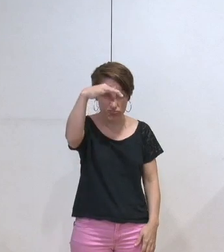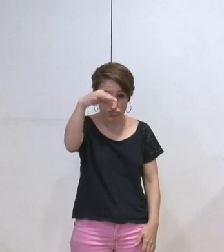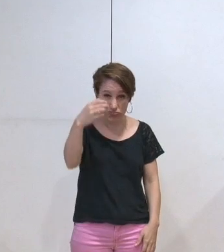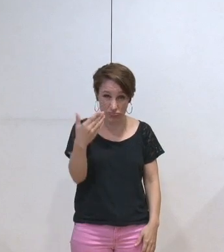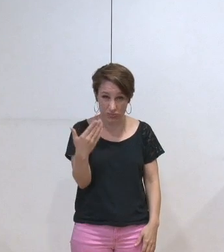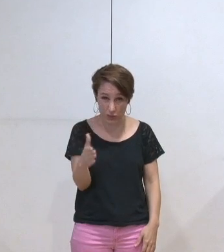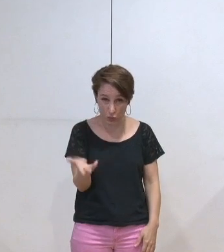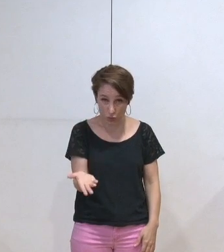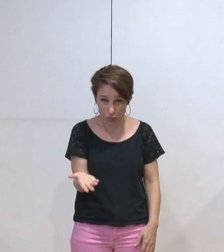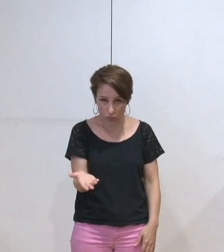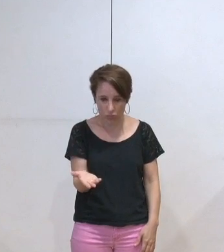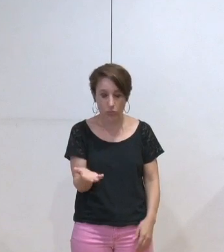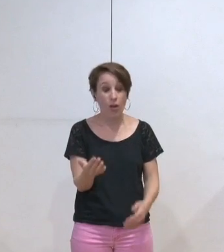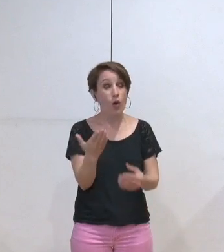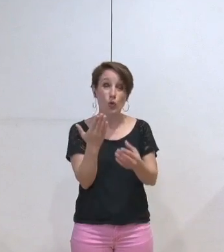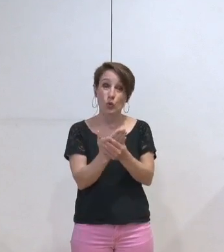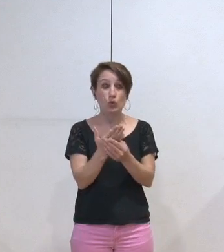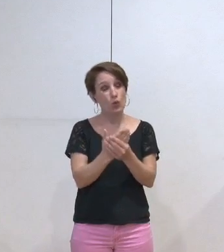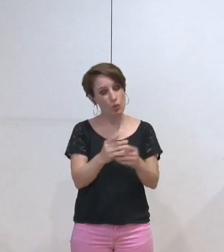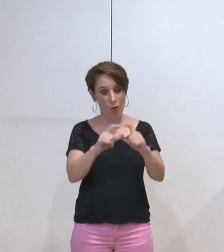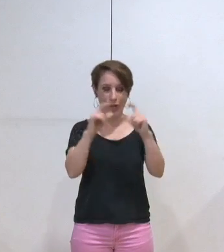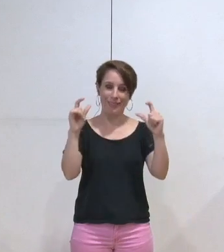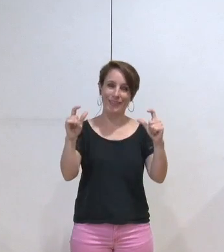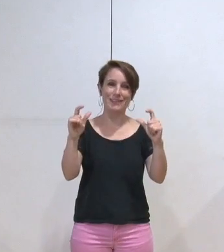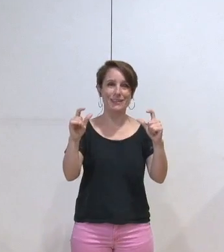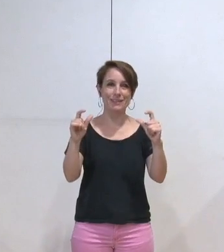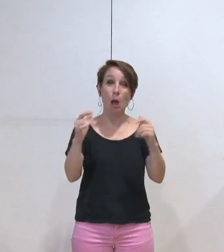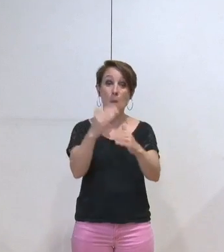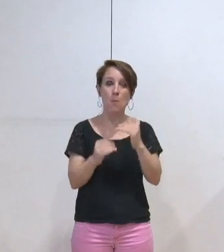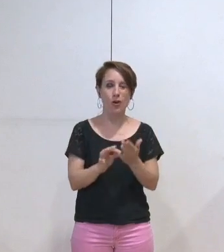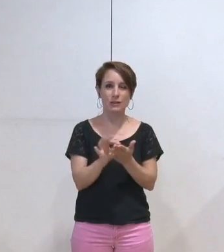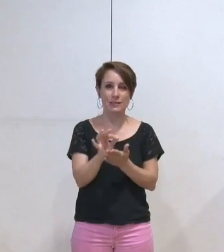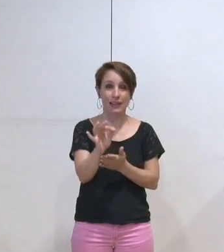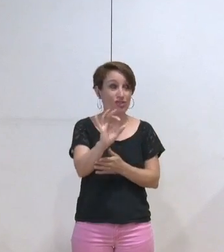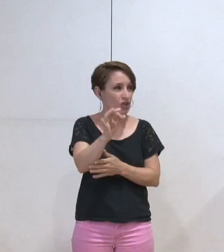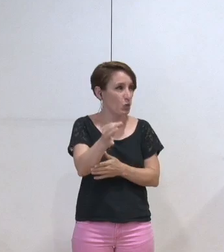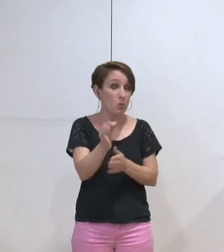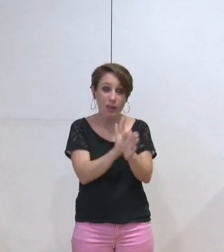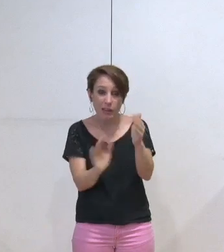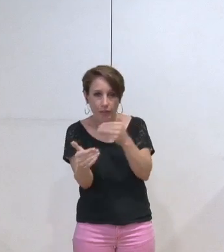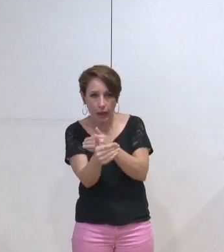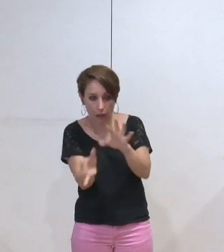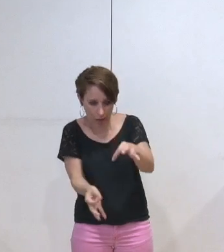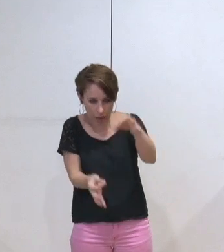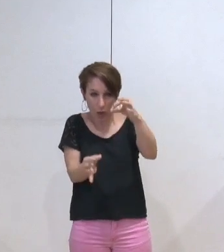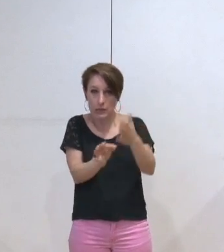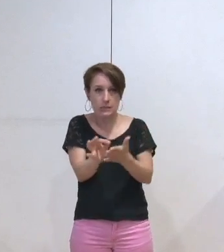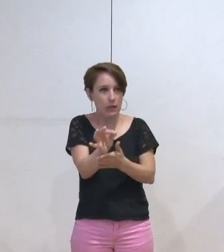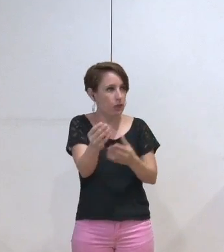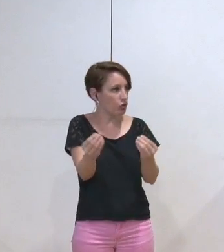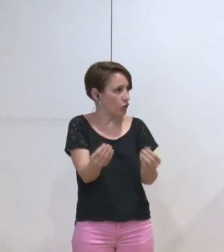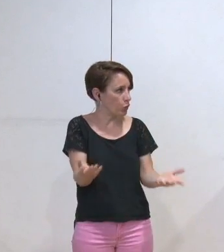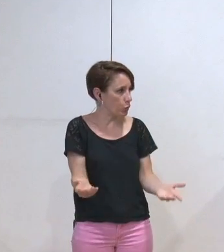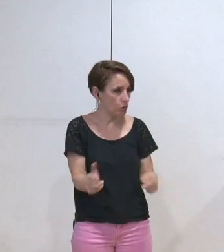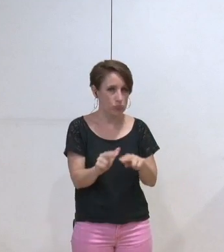que de stratégique que le nom il ne présente pas de réel choix politique par rapport aux grands enjeux je vais y revenir